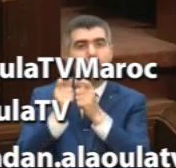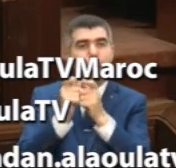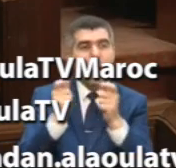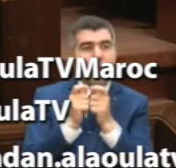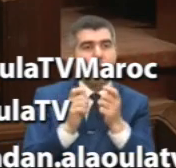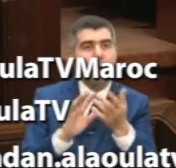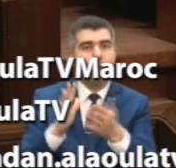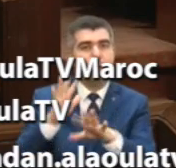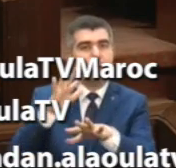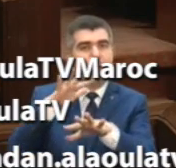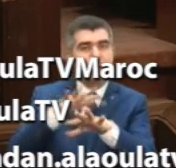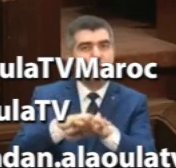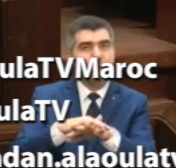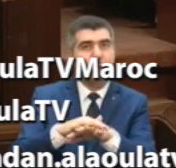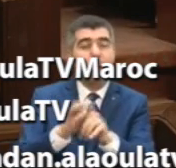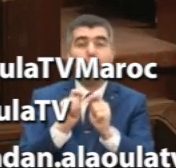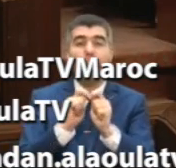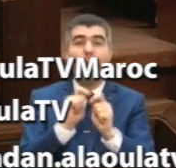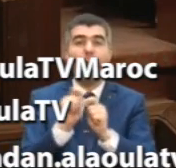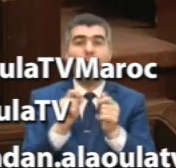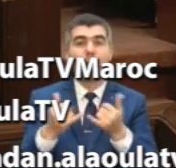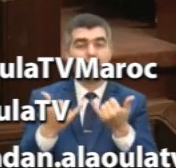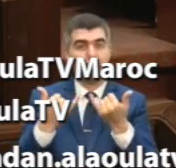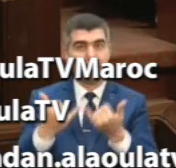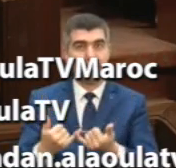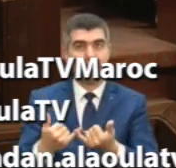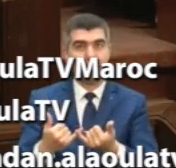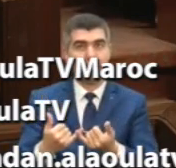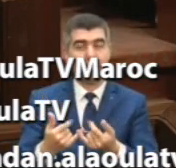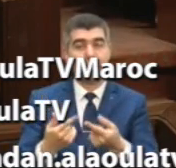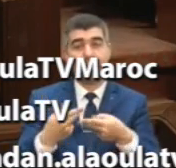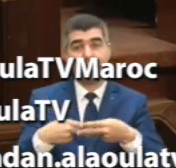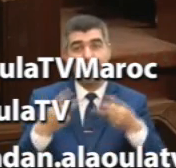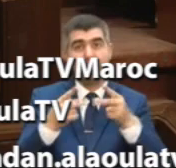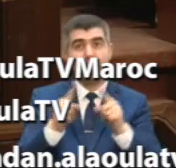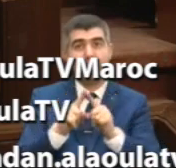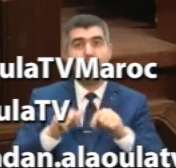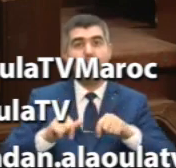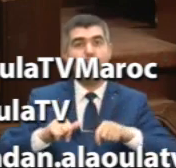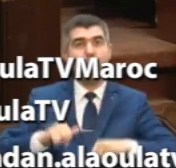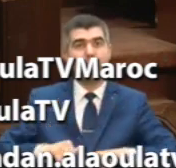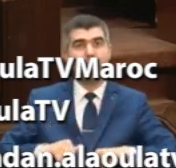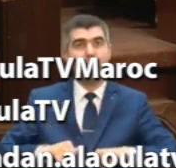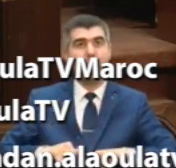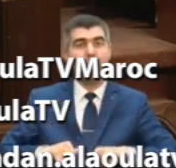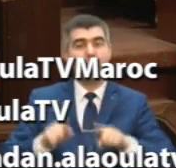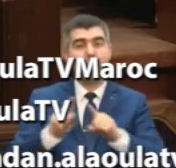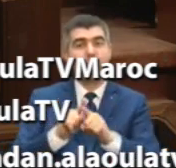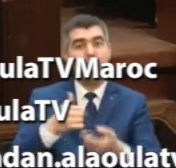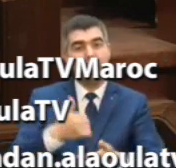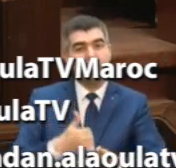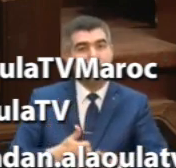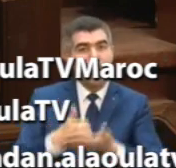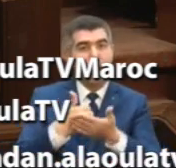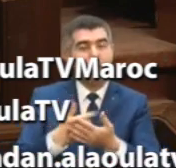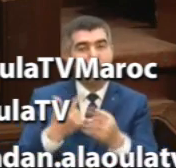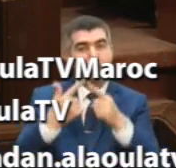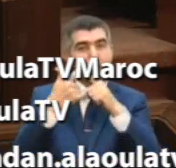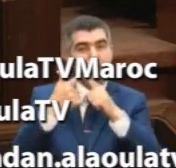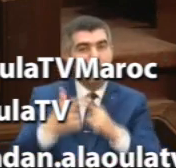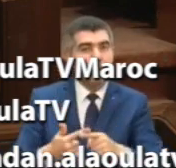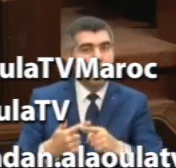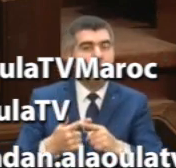هذا المجال. هذا نقاش اليوم اللي كيطيح بحده على الوزاره باش ديك الاعانه ديال الدوله التي